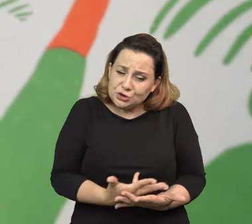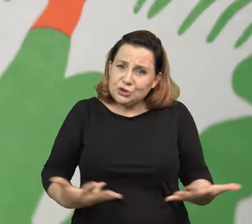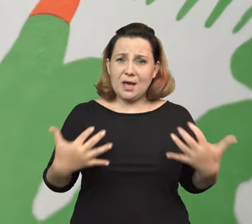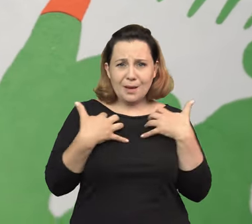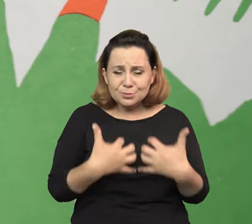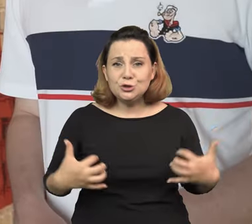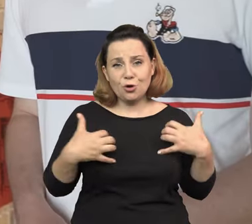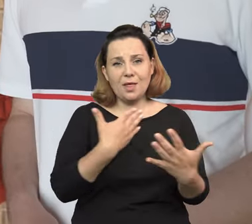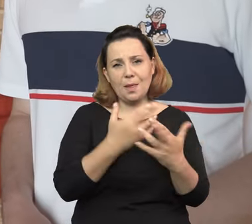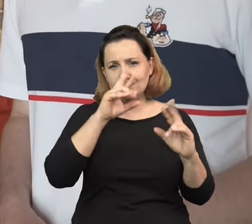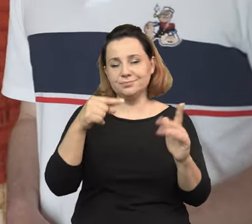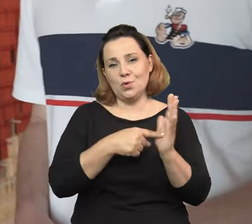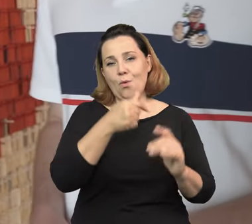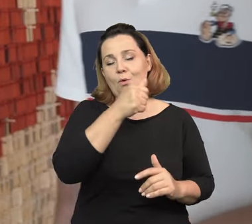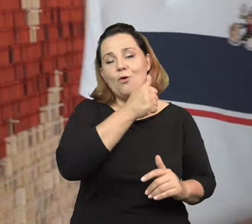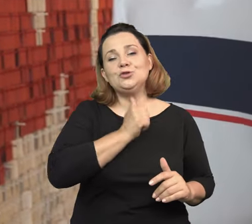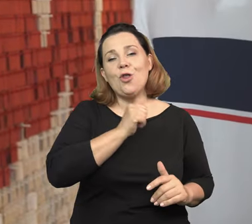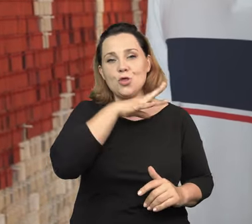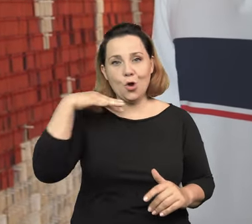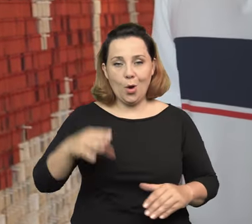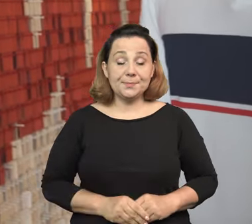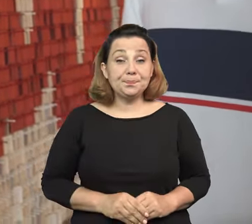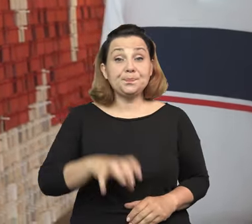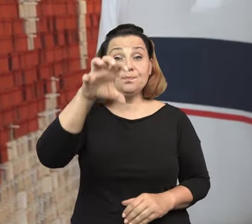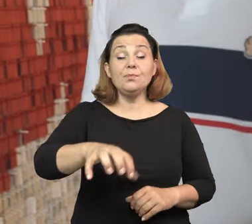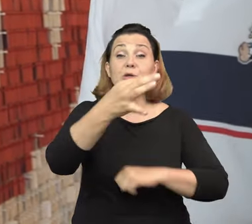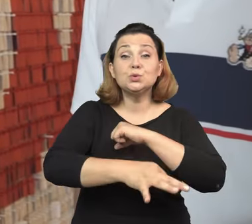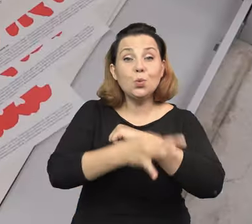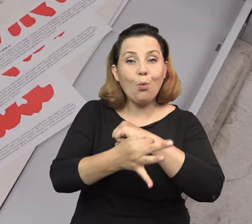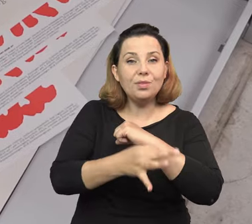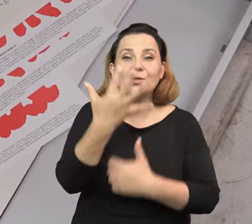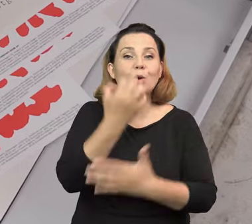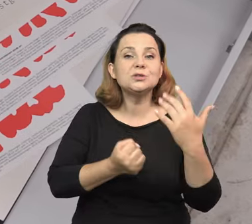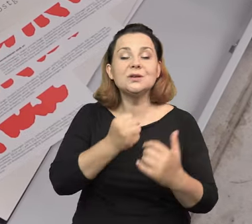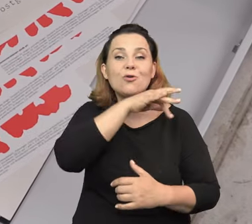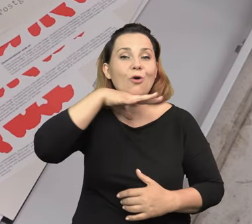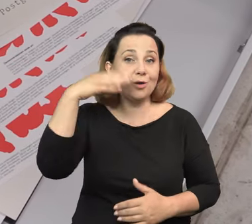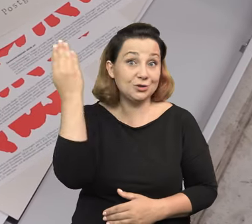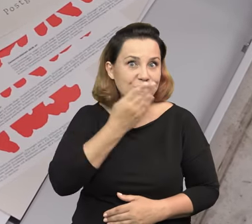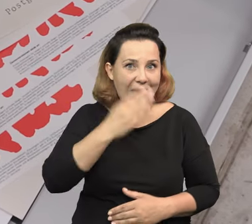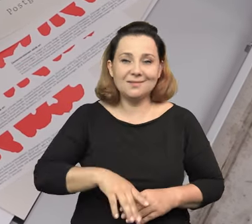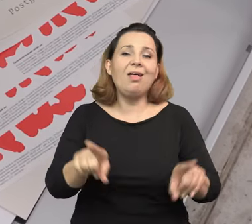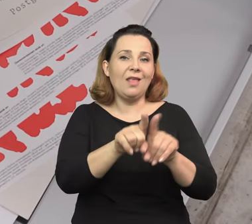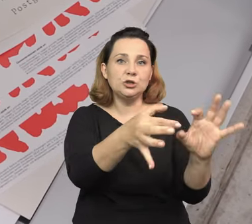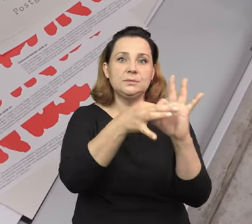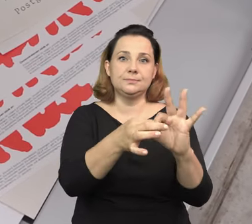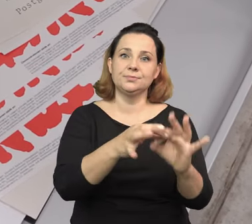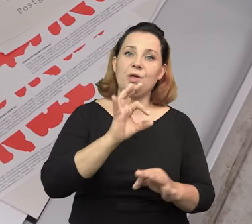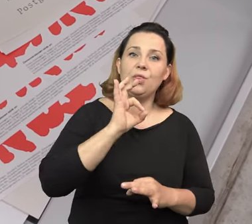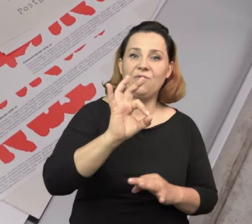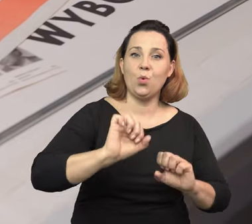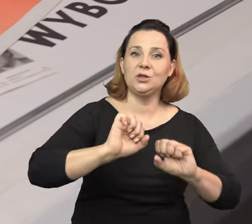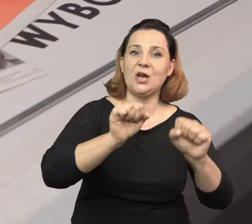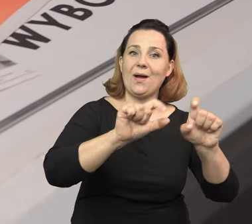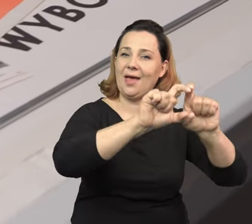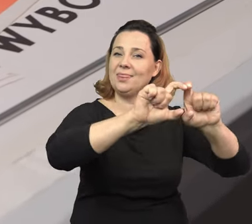to jest kolor zielony. Studenci korzystali z koloru z kolei czarnego i też nawiązywali swoją działalnością